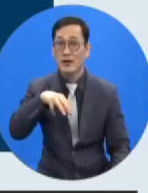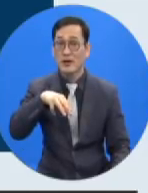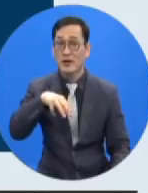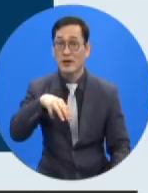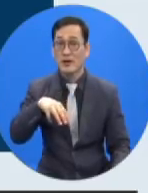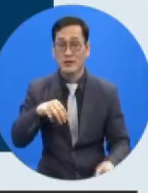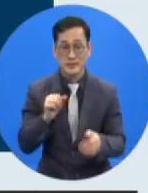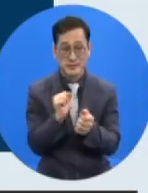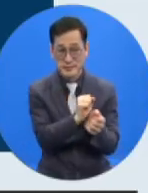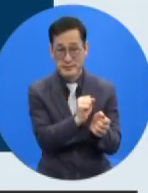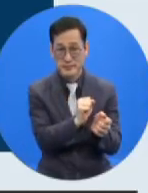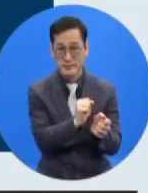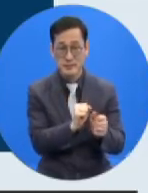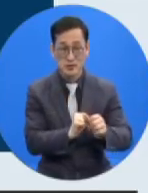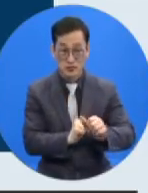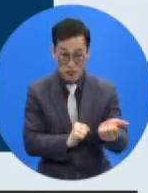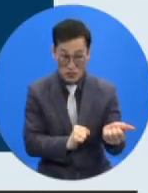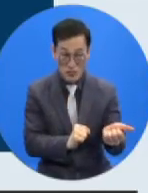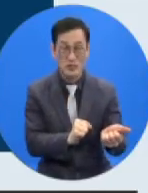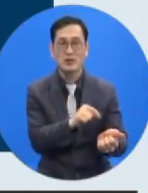사망한 사례가 됐습니다.